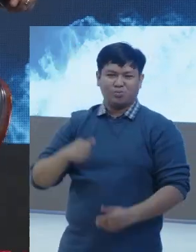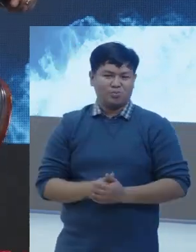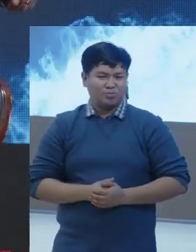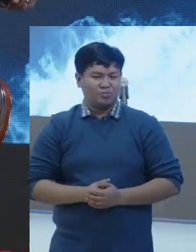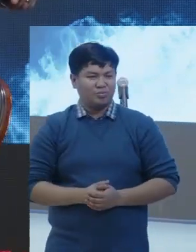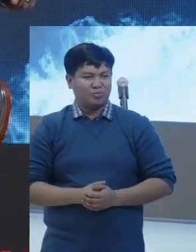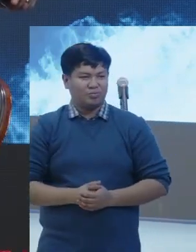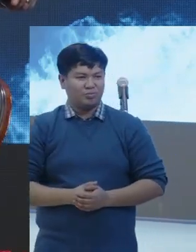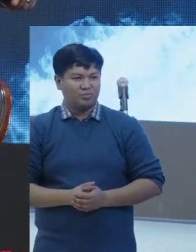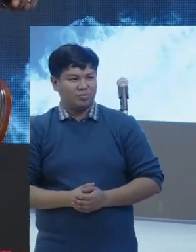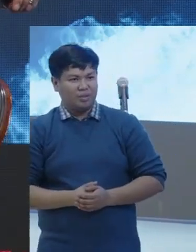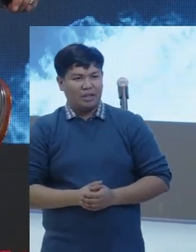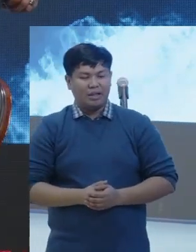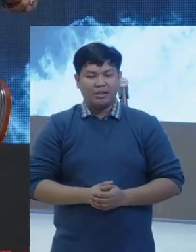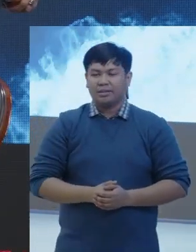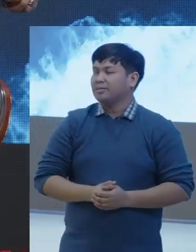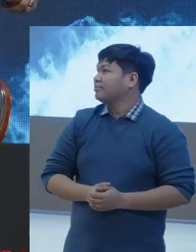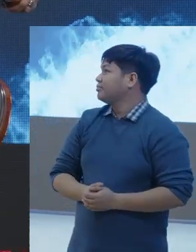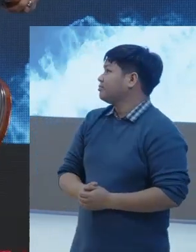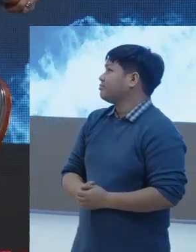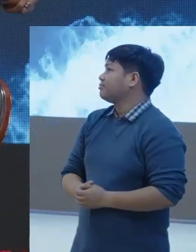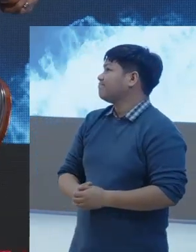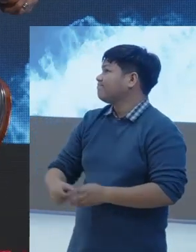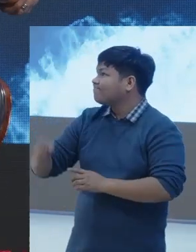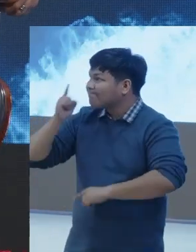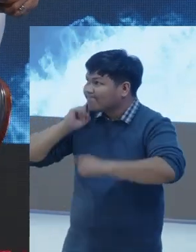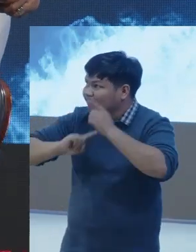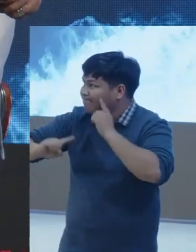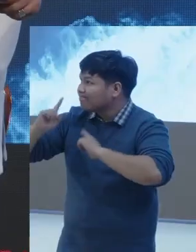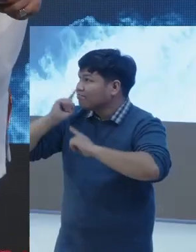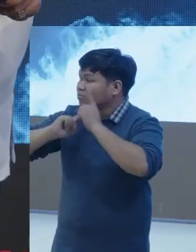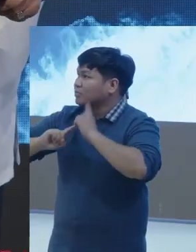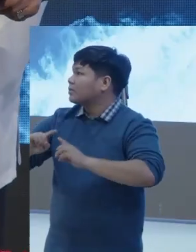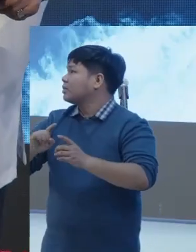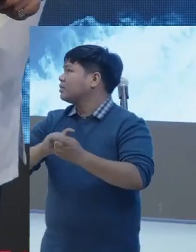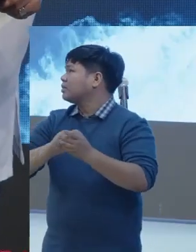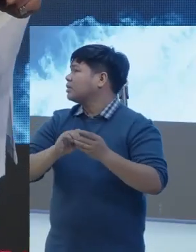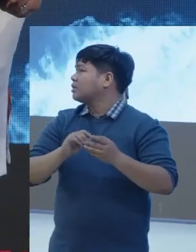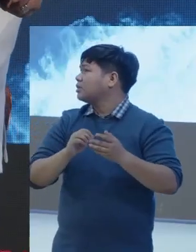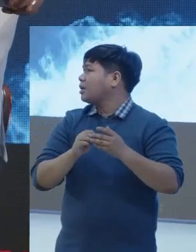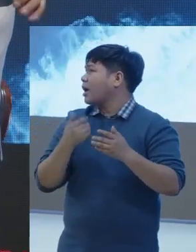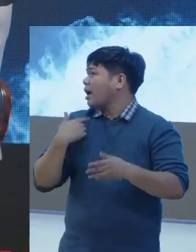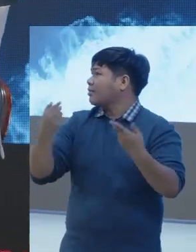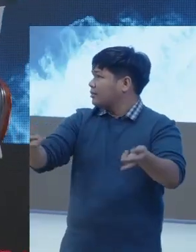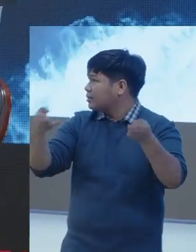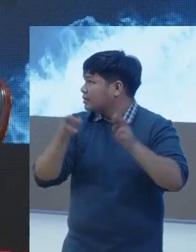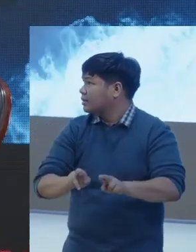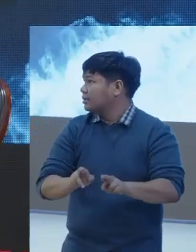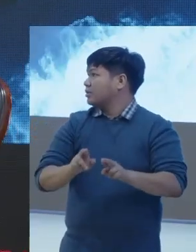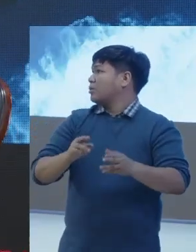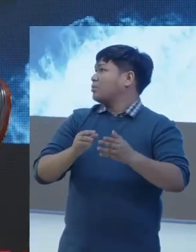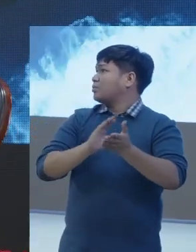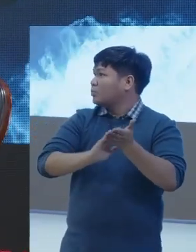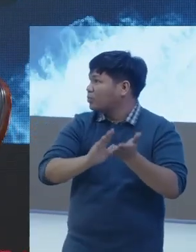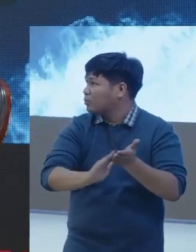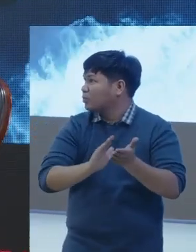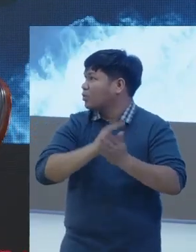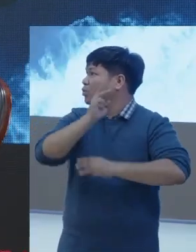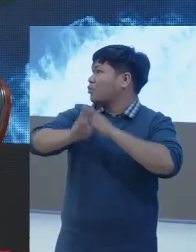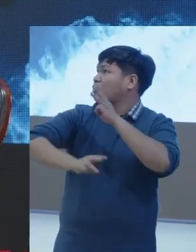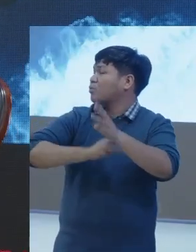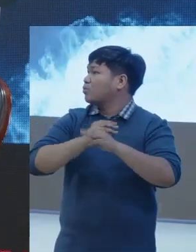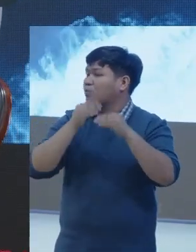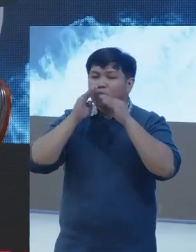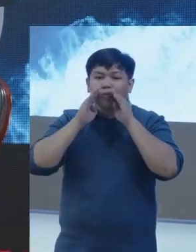for godly grief produces a repentance that leads to salvation without regret, whereas worldly grief